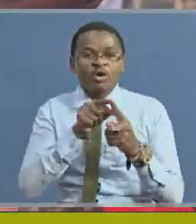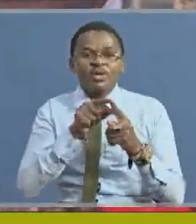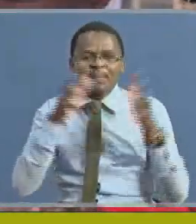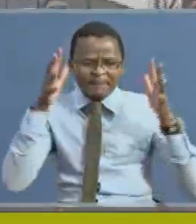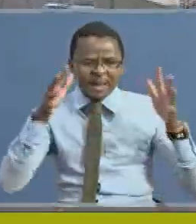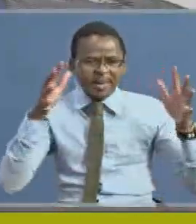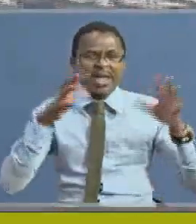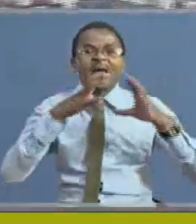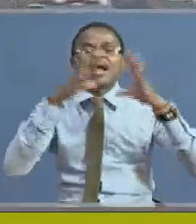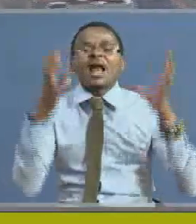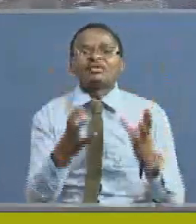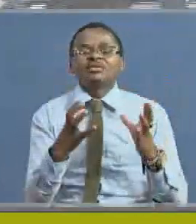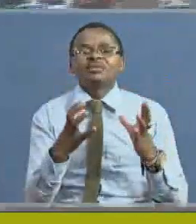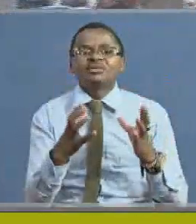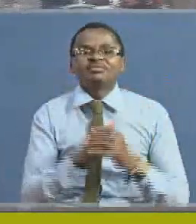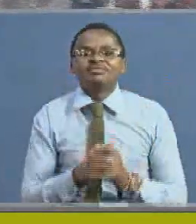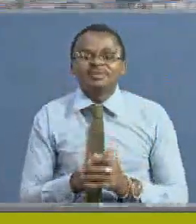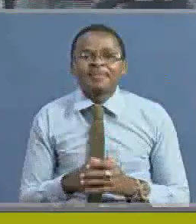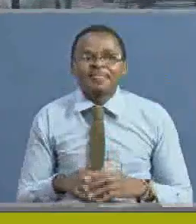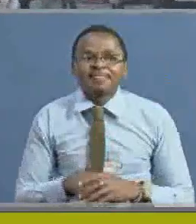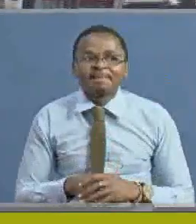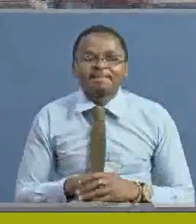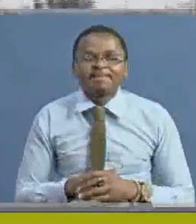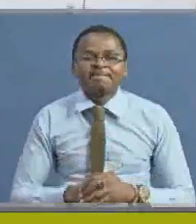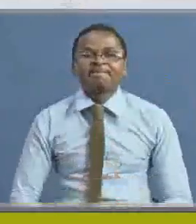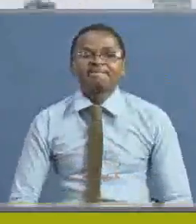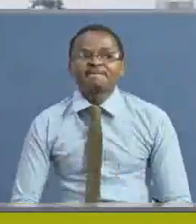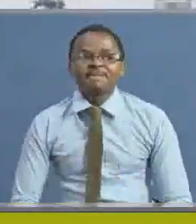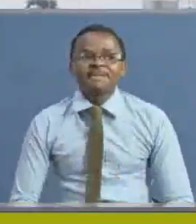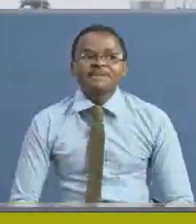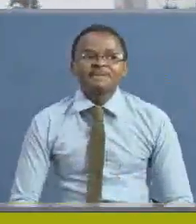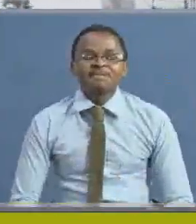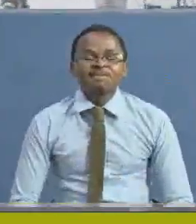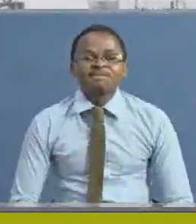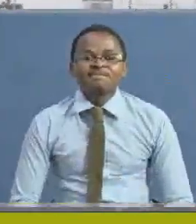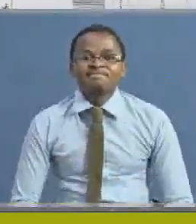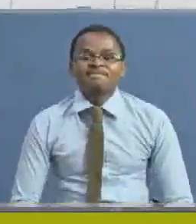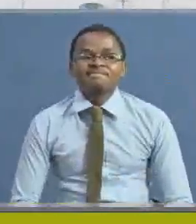club kubwa sana. Peter Mora, KUTV Michezo.